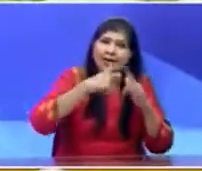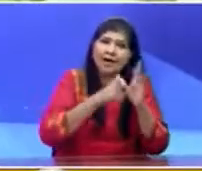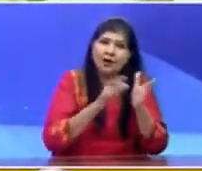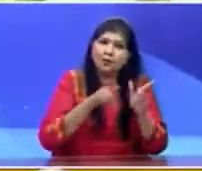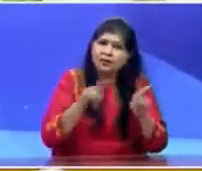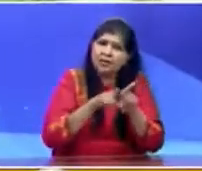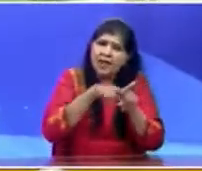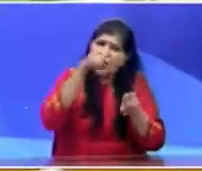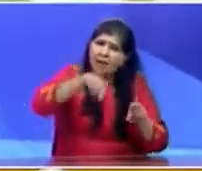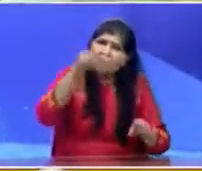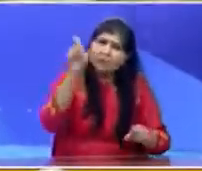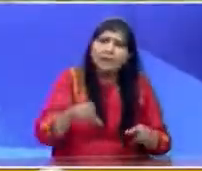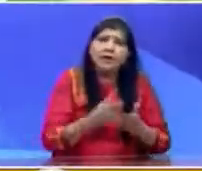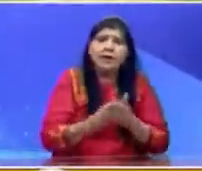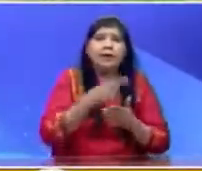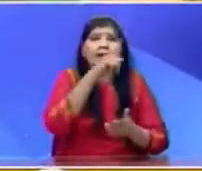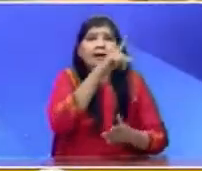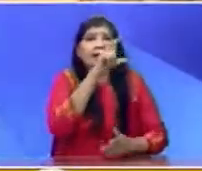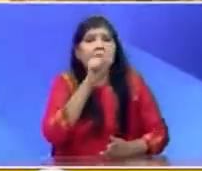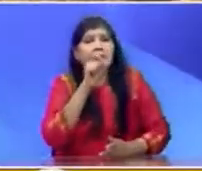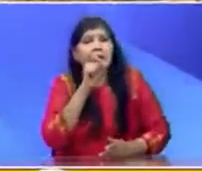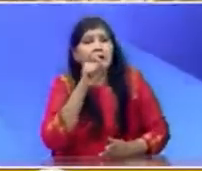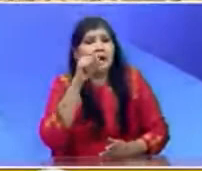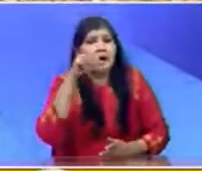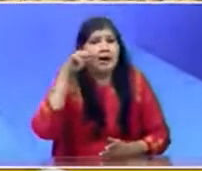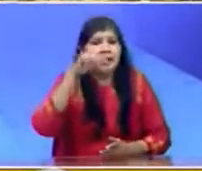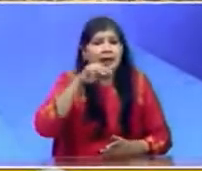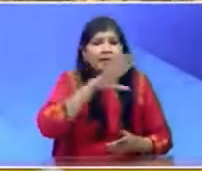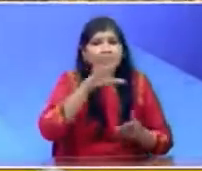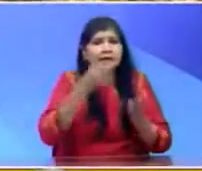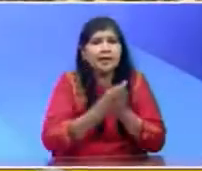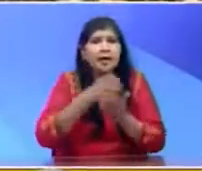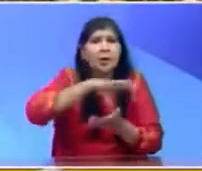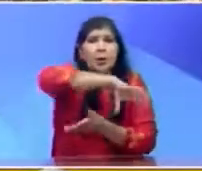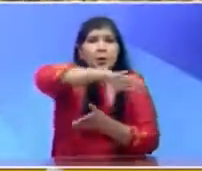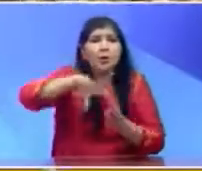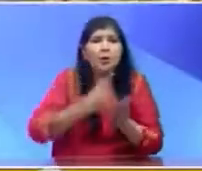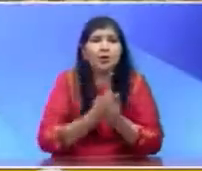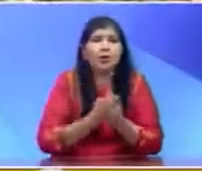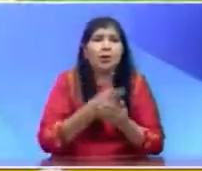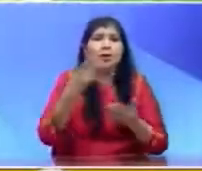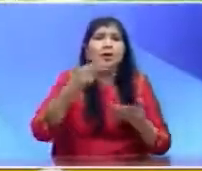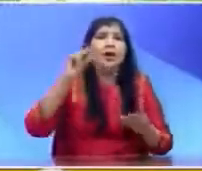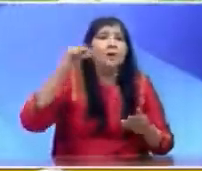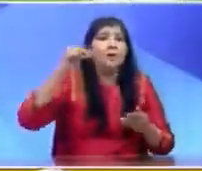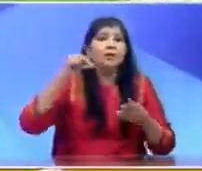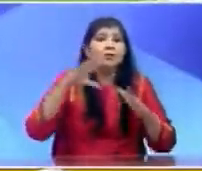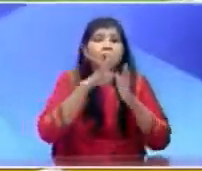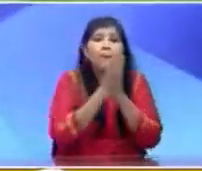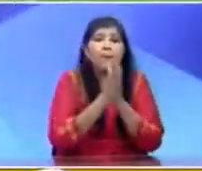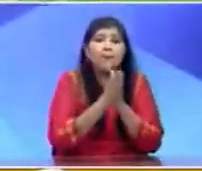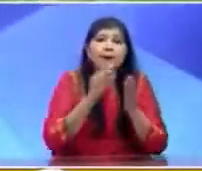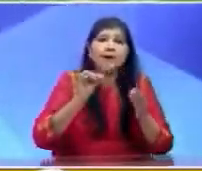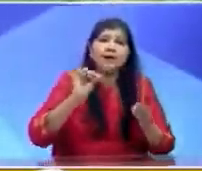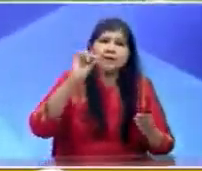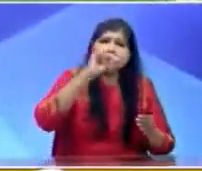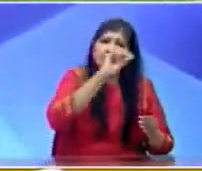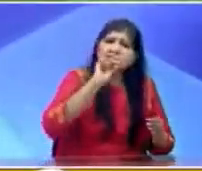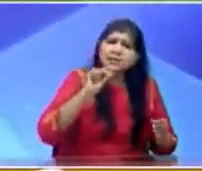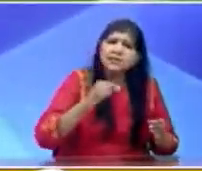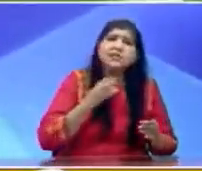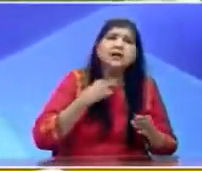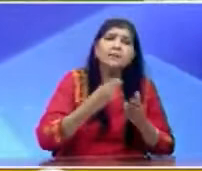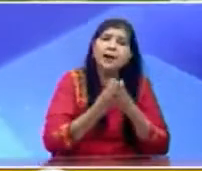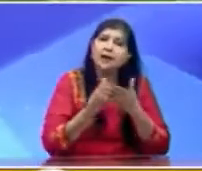भी 1500 से ज्यादा कॉलोनियों में मधुमक्खी पालन कर रहे हैं।